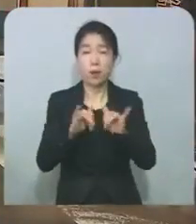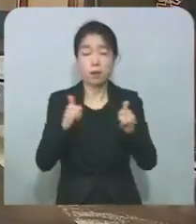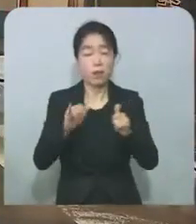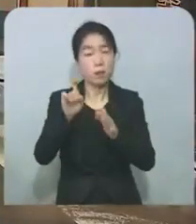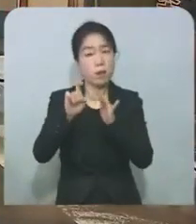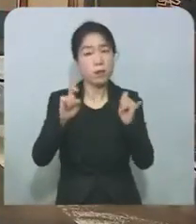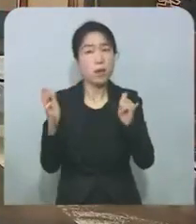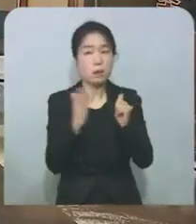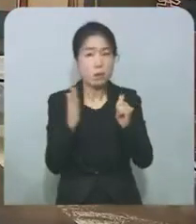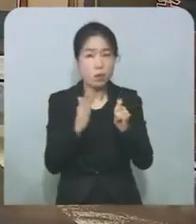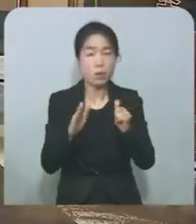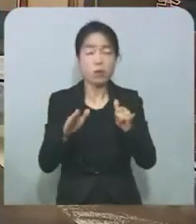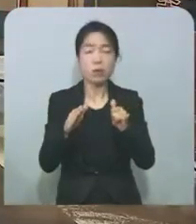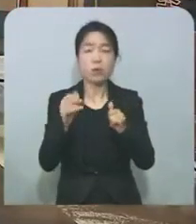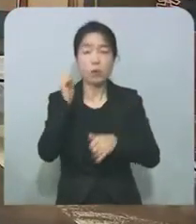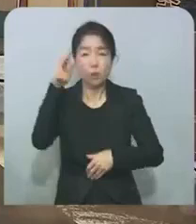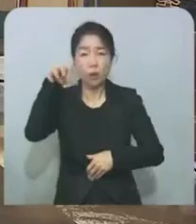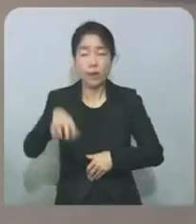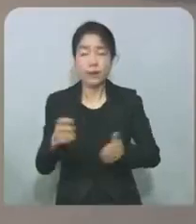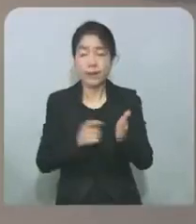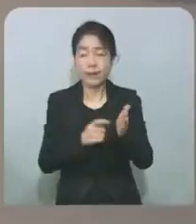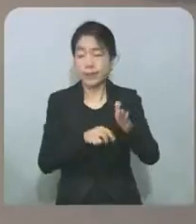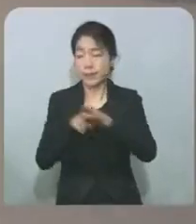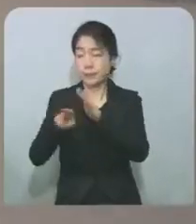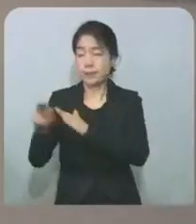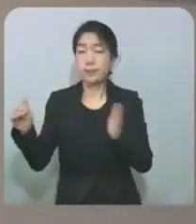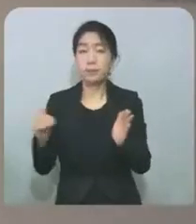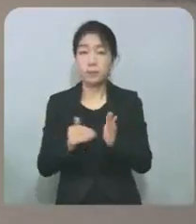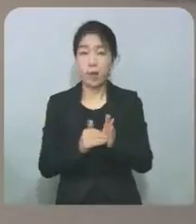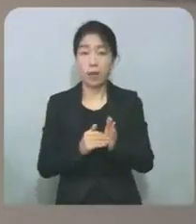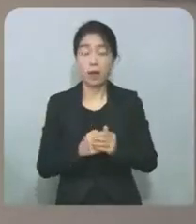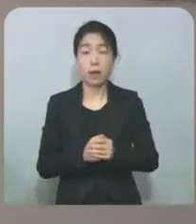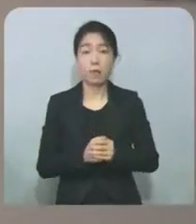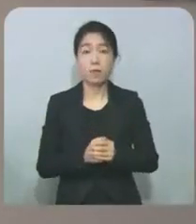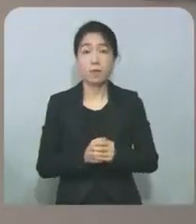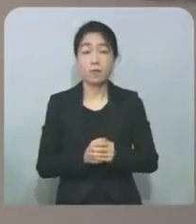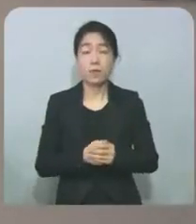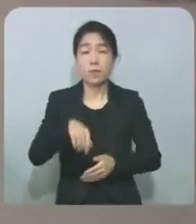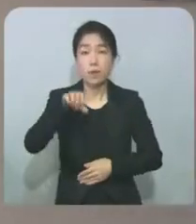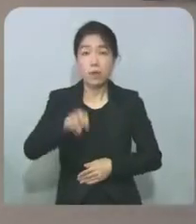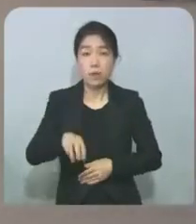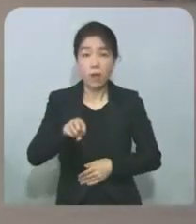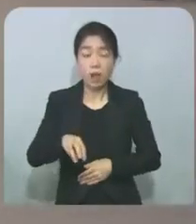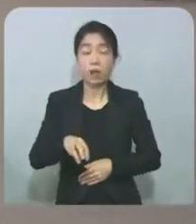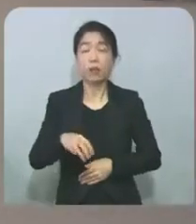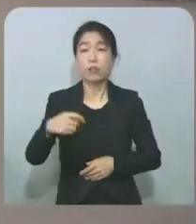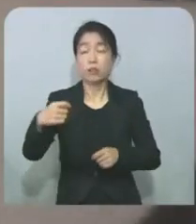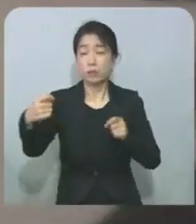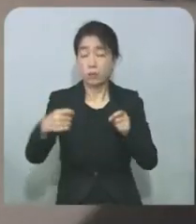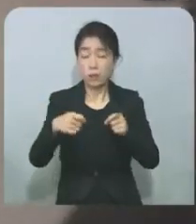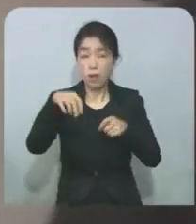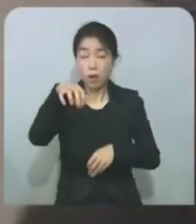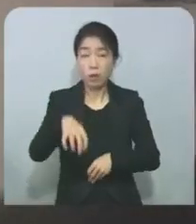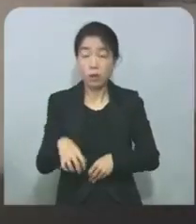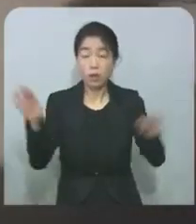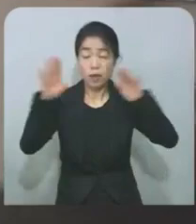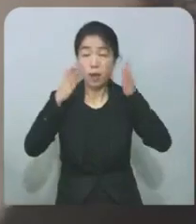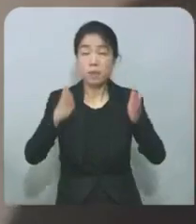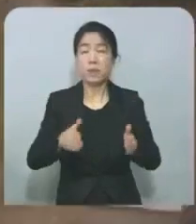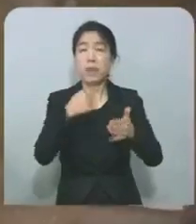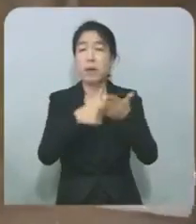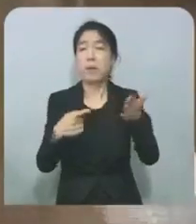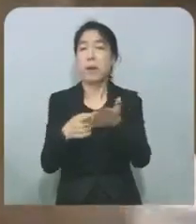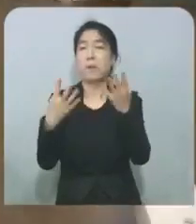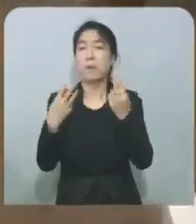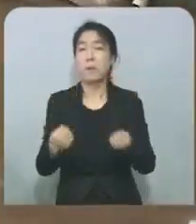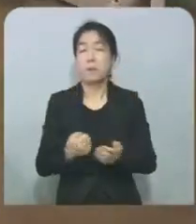명은 이곳 진도읍에 있는 모텔로 긴급 대피한 상황입니다. 강수가 집중된 전남 서남권에는 밤사이 비 피해가